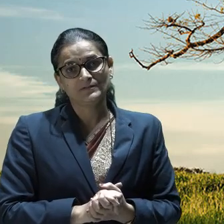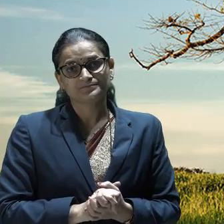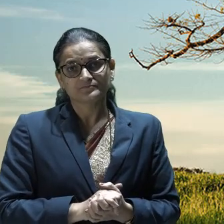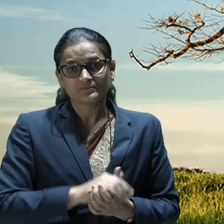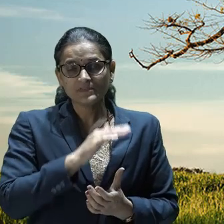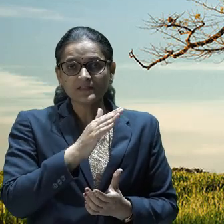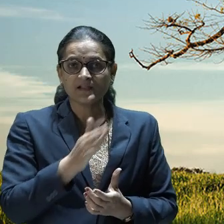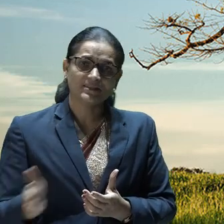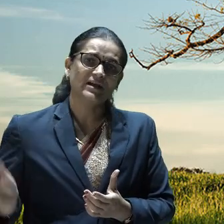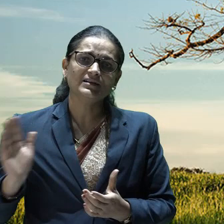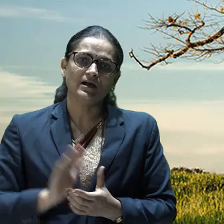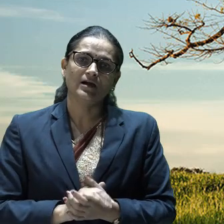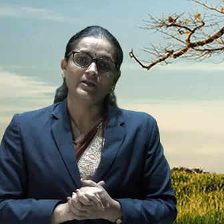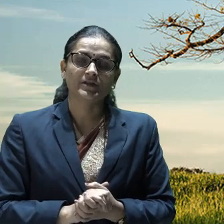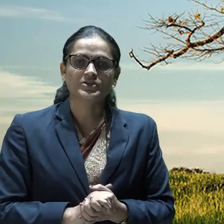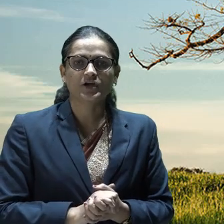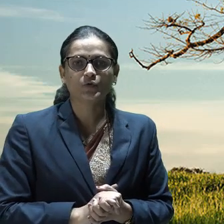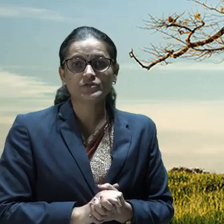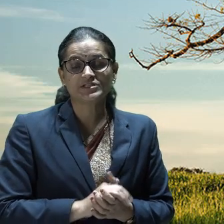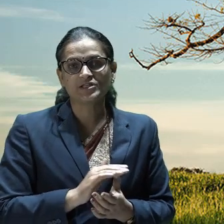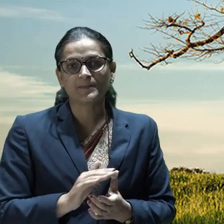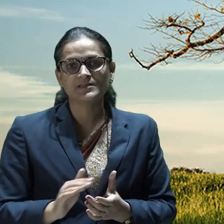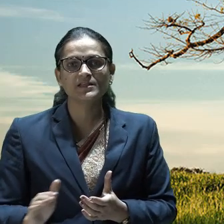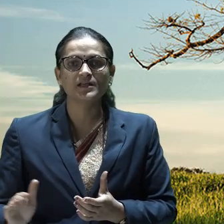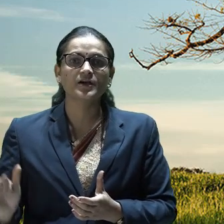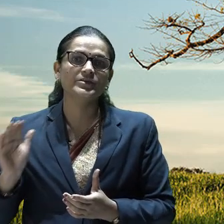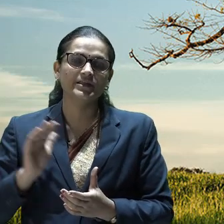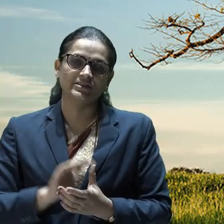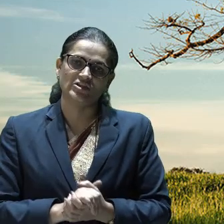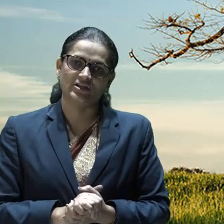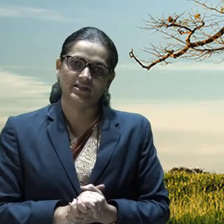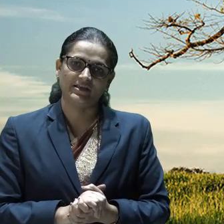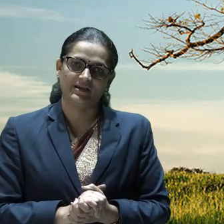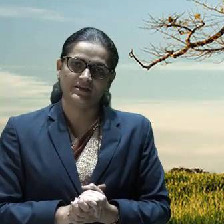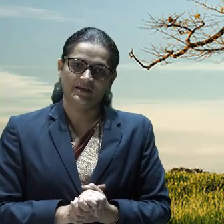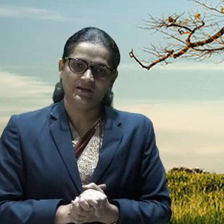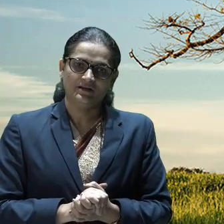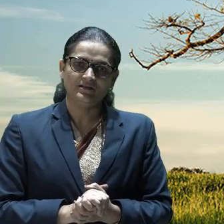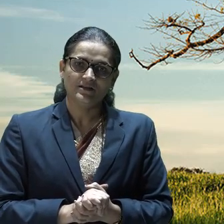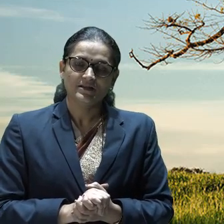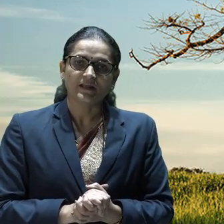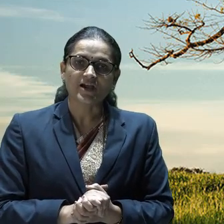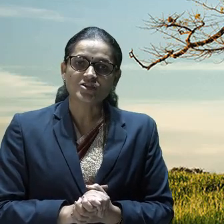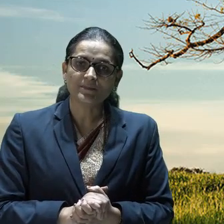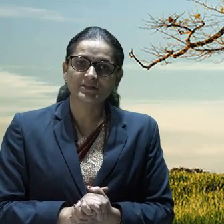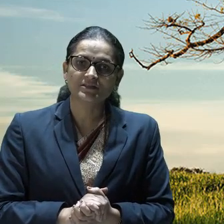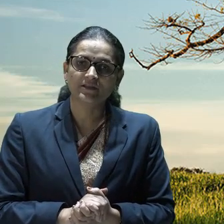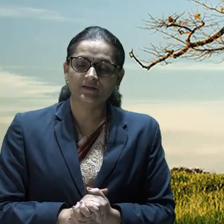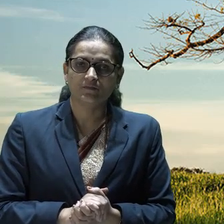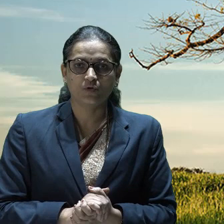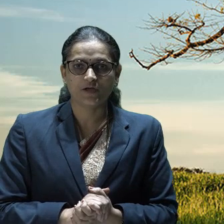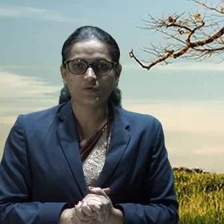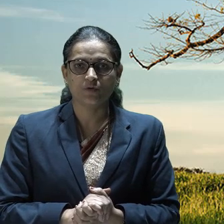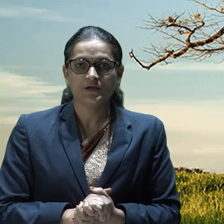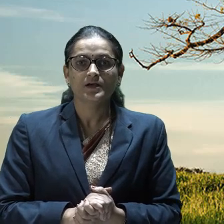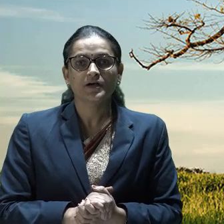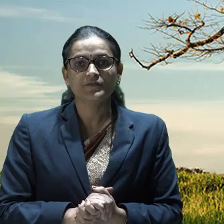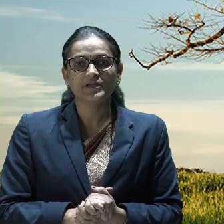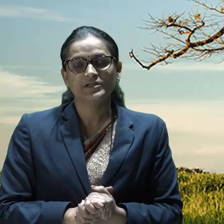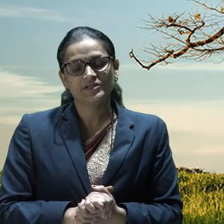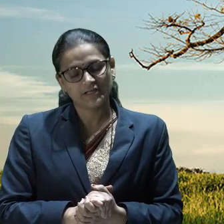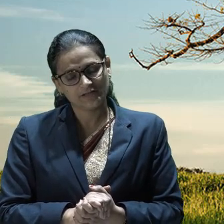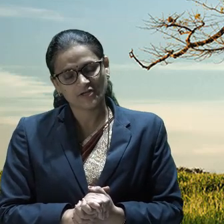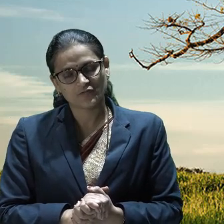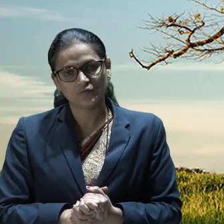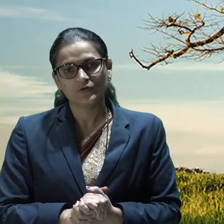सागराकडून अथांगता आणि वृक्षाकडून स्थितप्रज्ञता कवीने इथे शिकलेली आहे. तर अशा पद्धतीने मुलांनो,